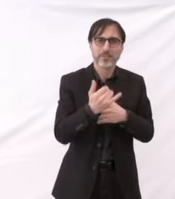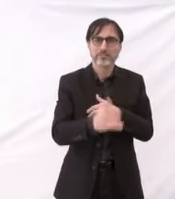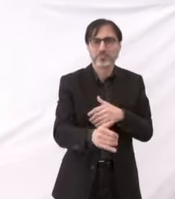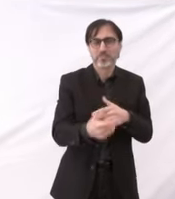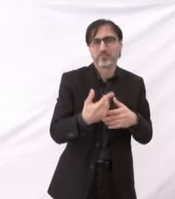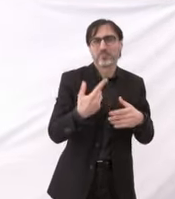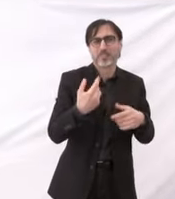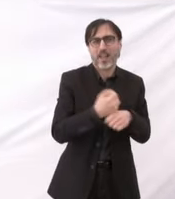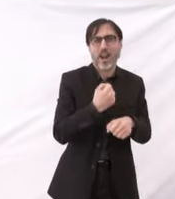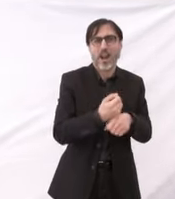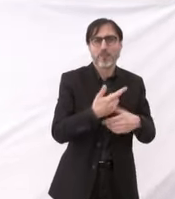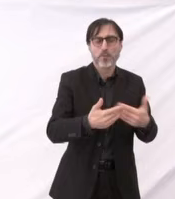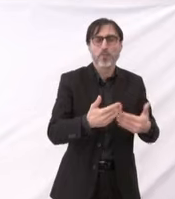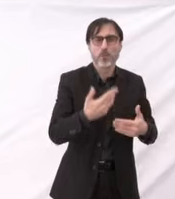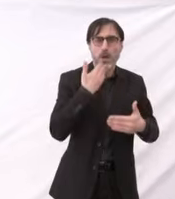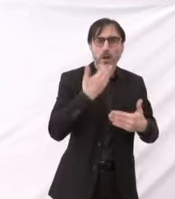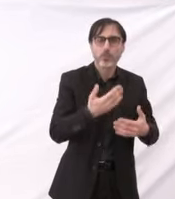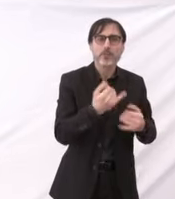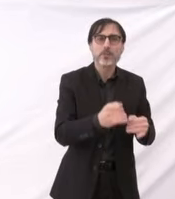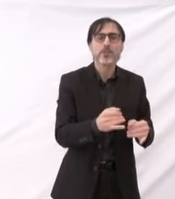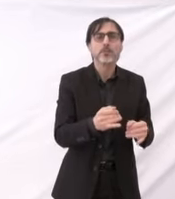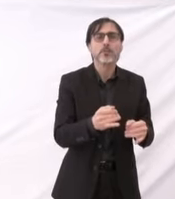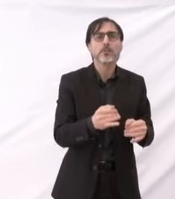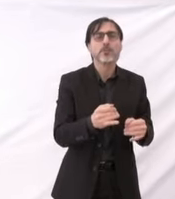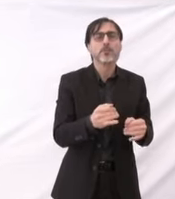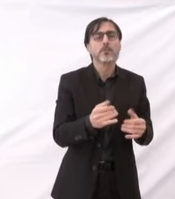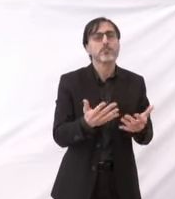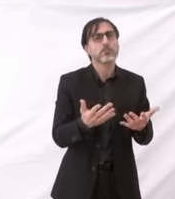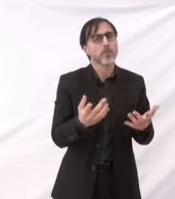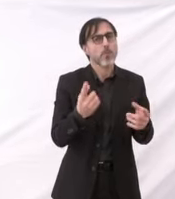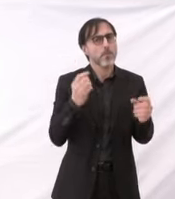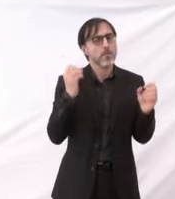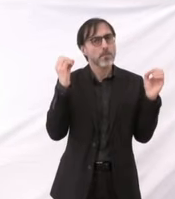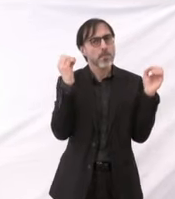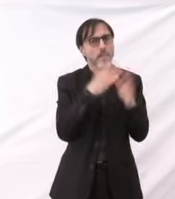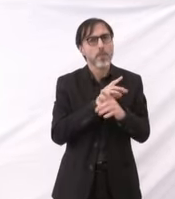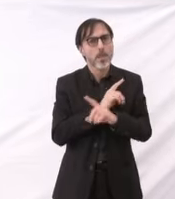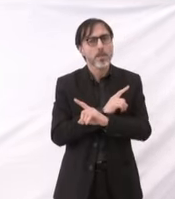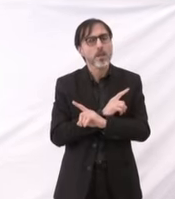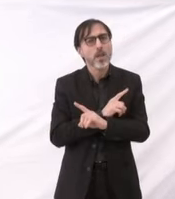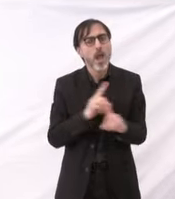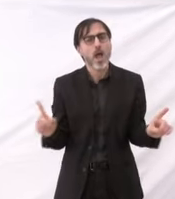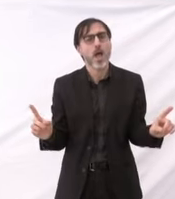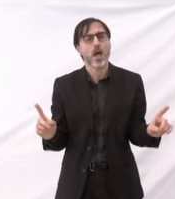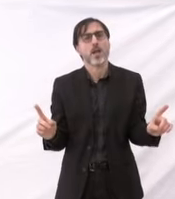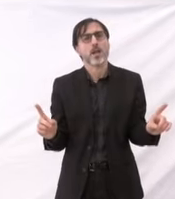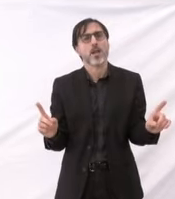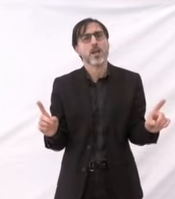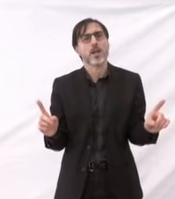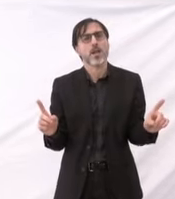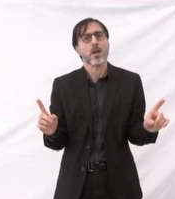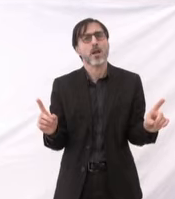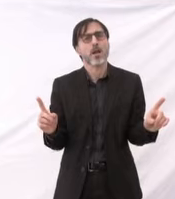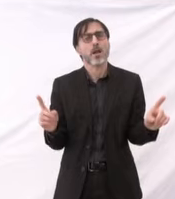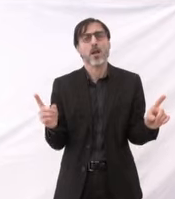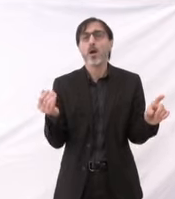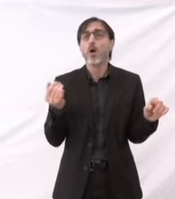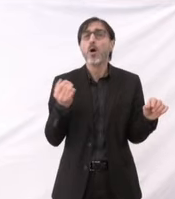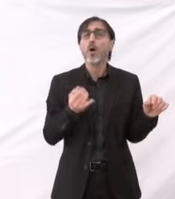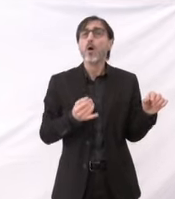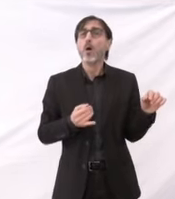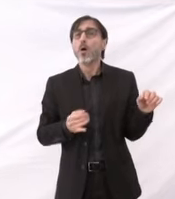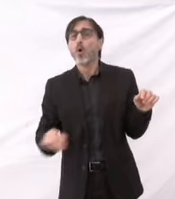per chi sta facendo tutto questo, non possiamo dimenticare che l'ultima